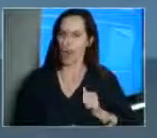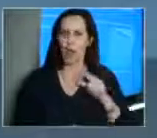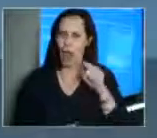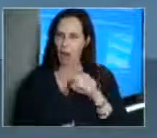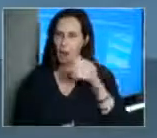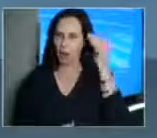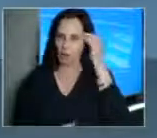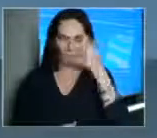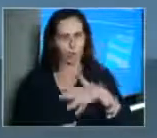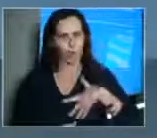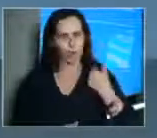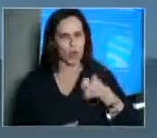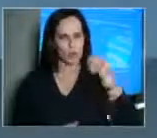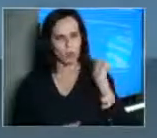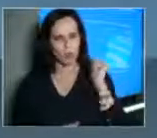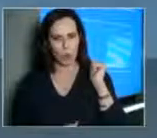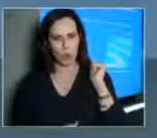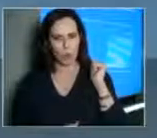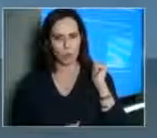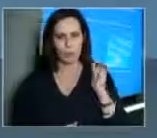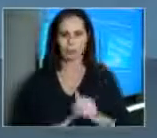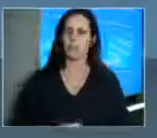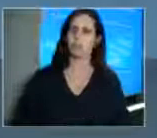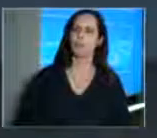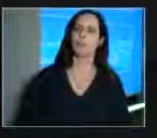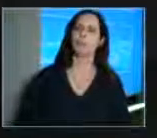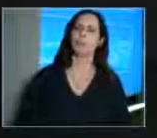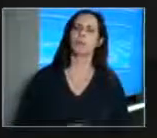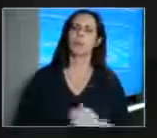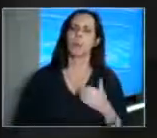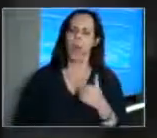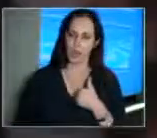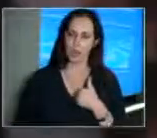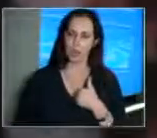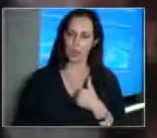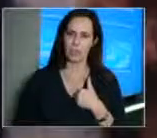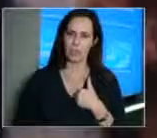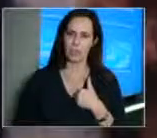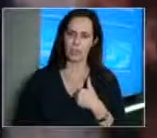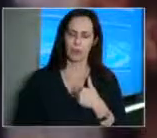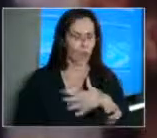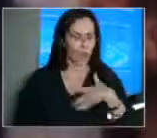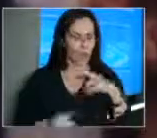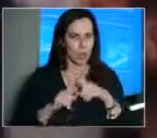זוכר את התחושה מאתמול? מה הרגשת? אני טלטלה עזה,